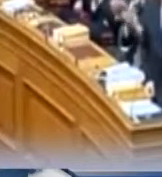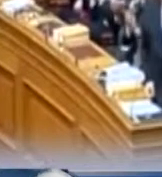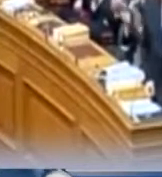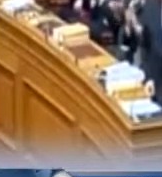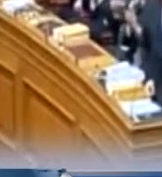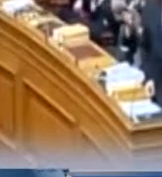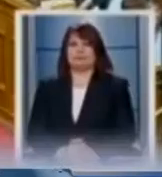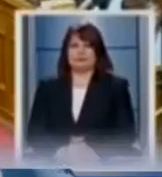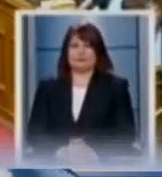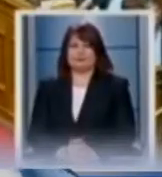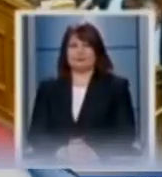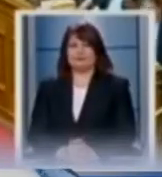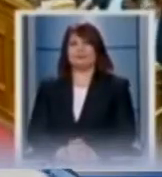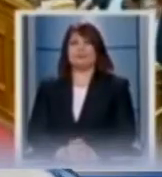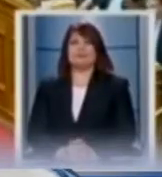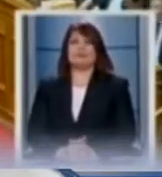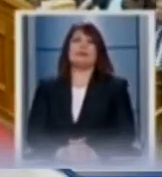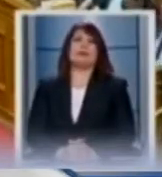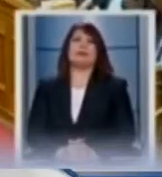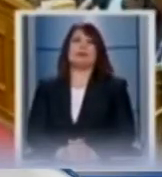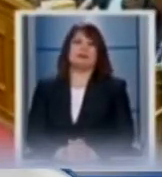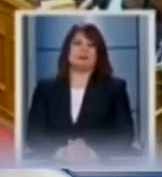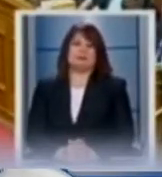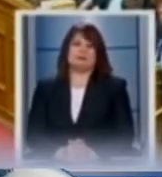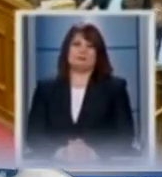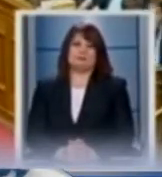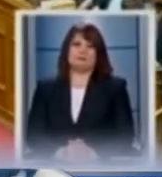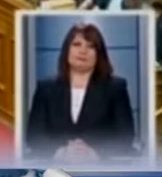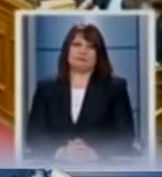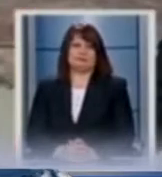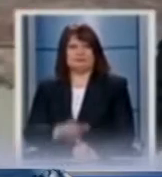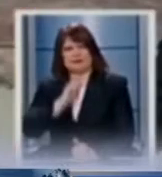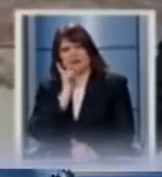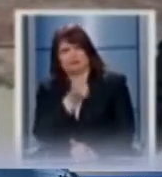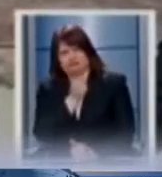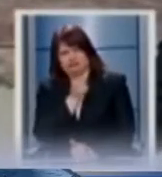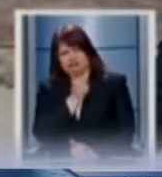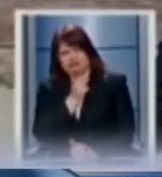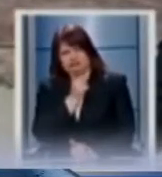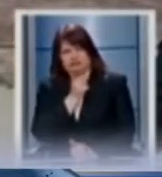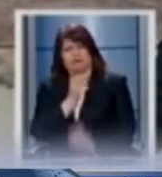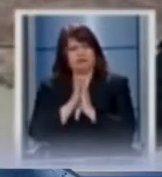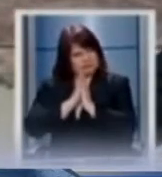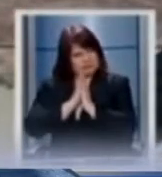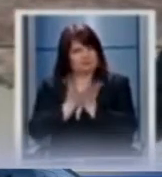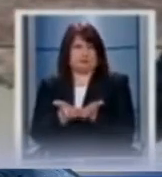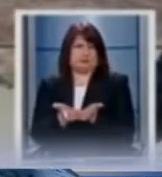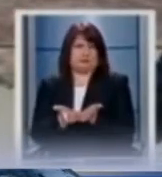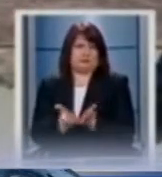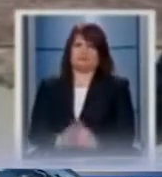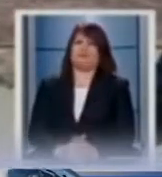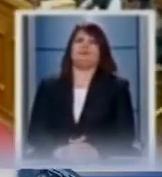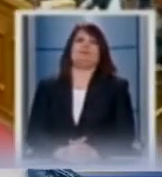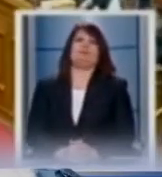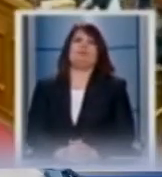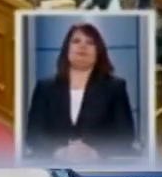καταστροφή. Στις ομιλίες τους, ο Πρωθυπουργός Λουκάς Παπαδήμος και οι πρόεδροι ΠΑΣΟΚ και Νέας Δημοκρατίας τόνισαν την ανάγκη για ψήφιση του